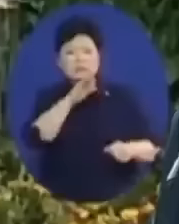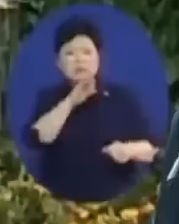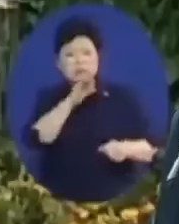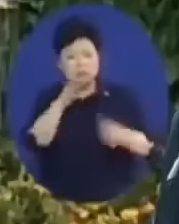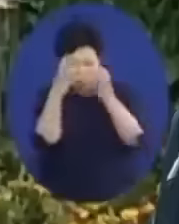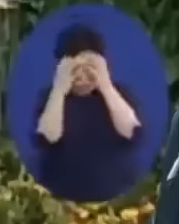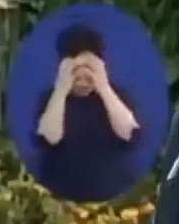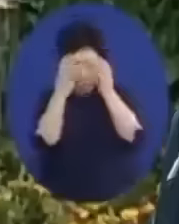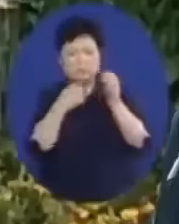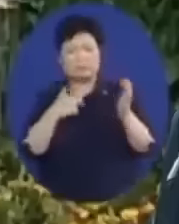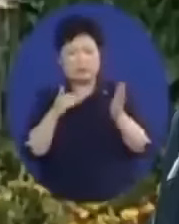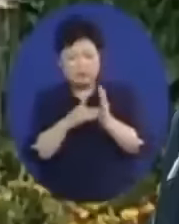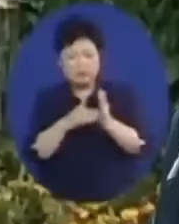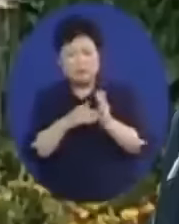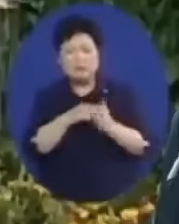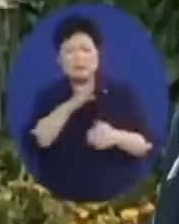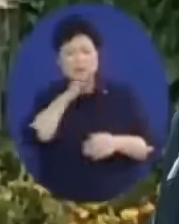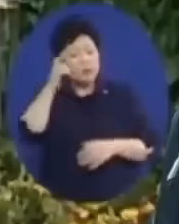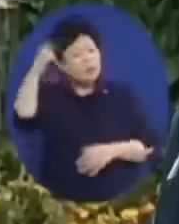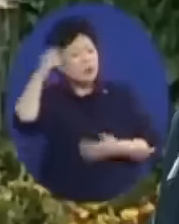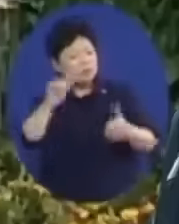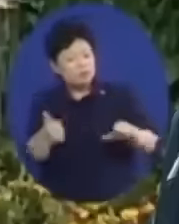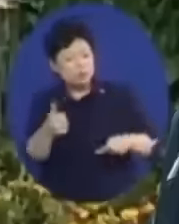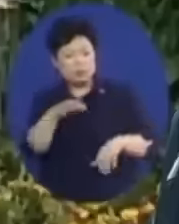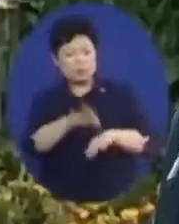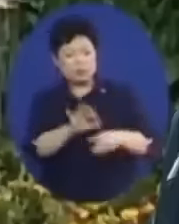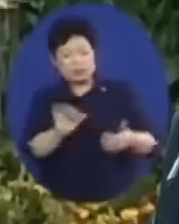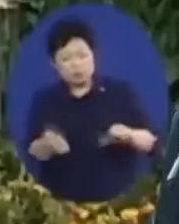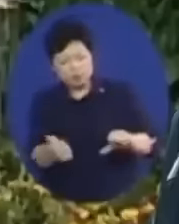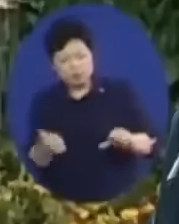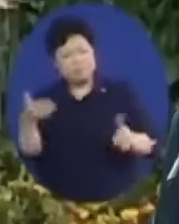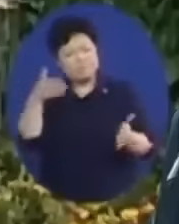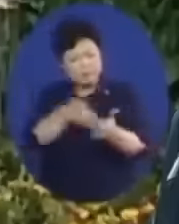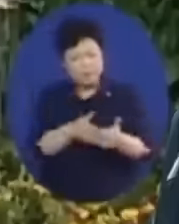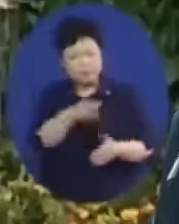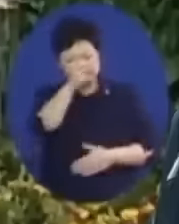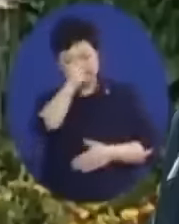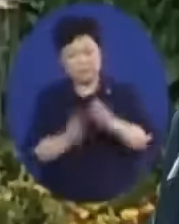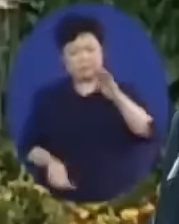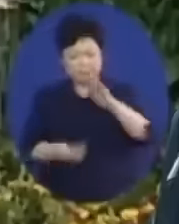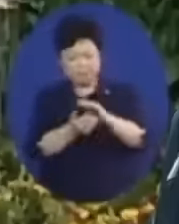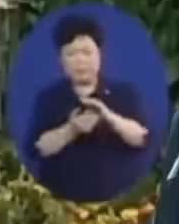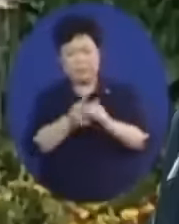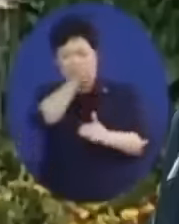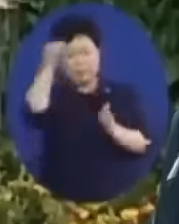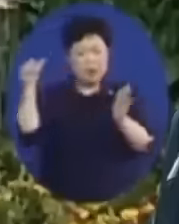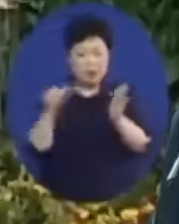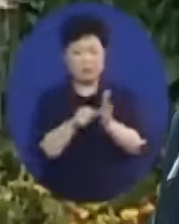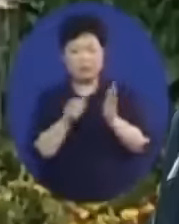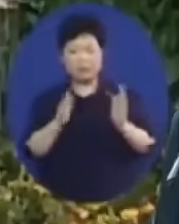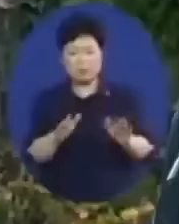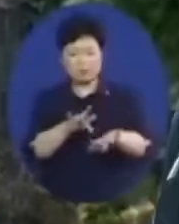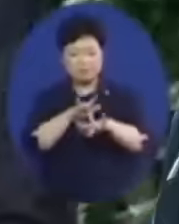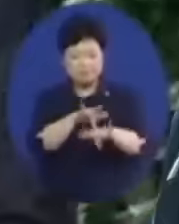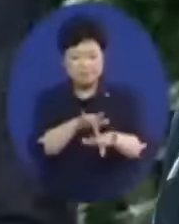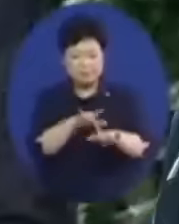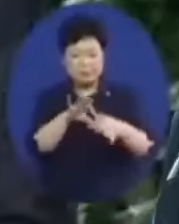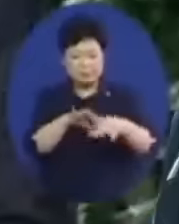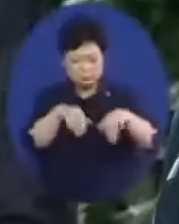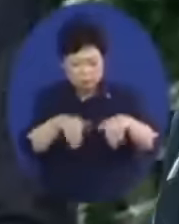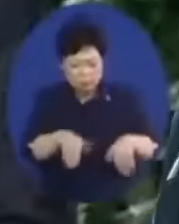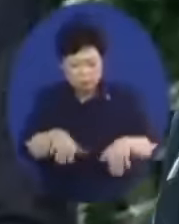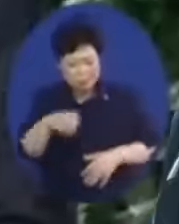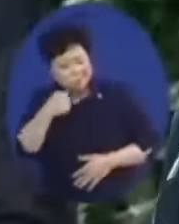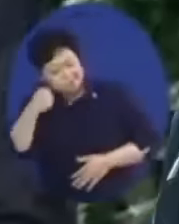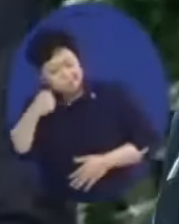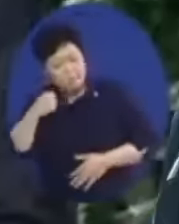당하고 태어날 때부터 영혼은 죽었고 육체도 죽음에 이르는 병에 들어있고 평생 동안 사탄의 종이 되어